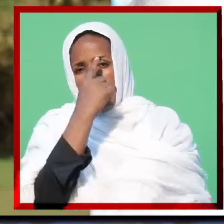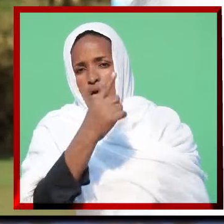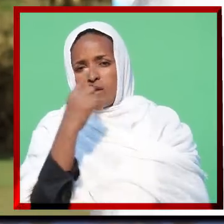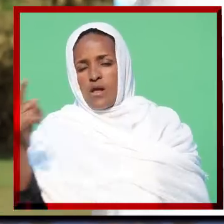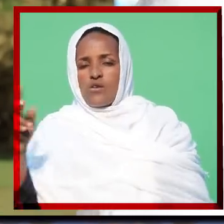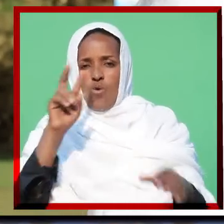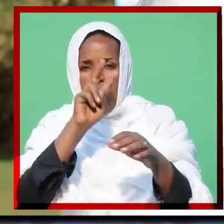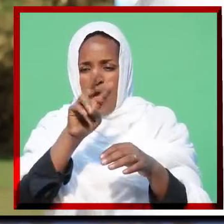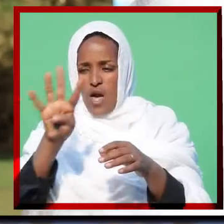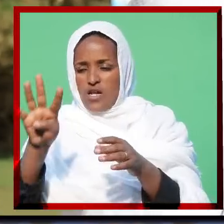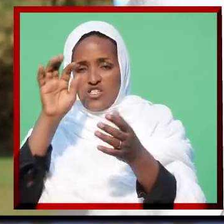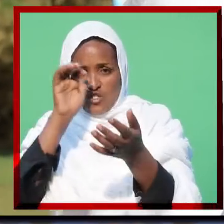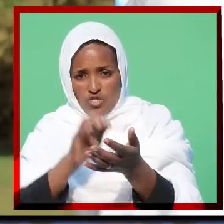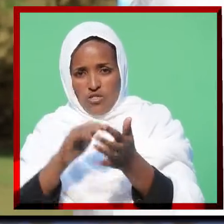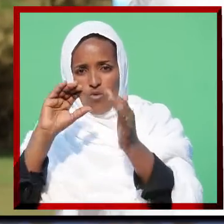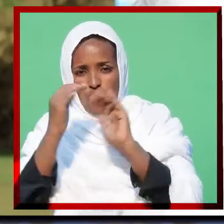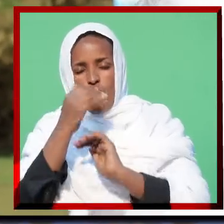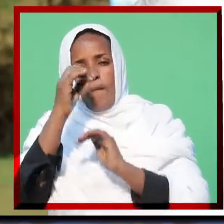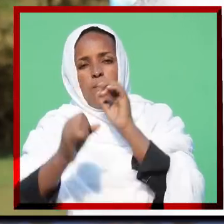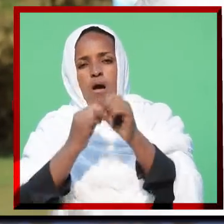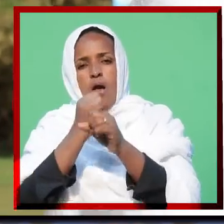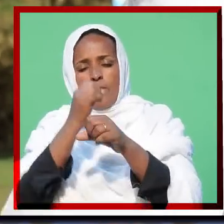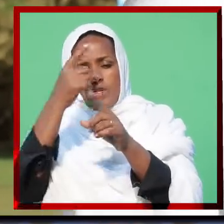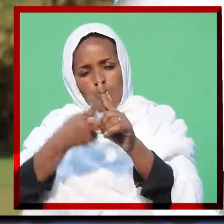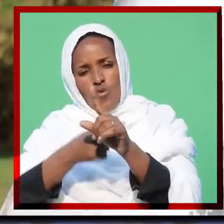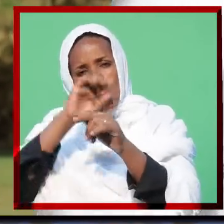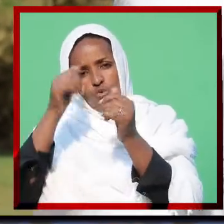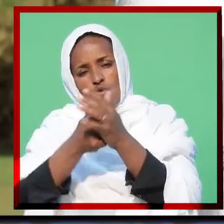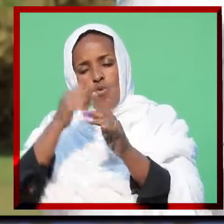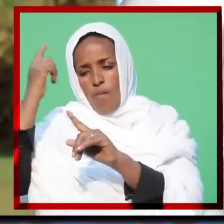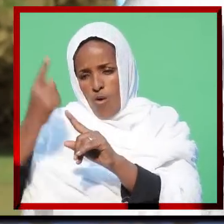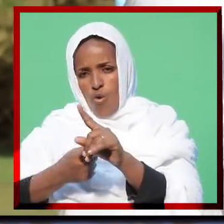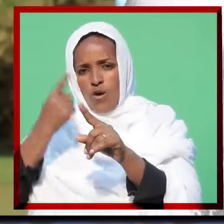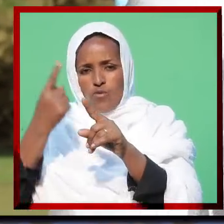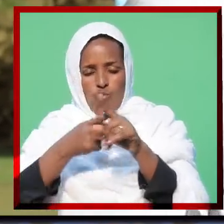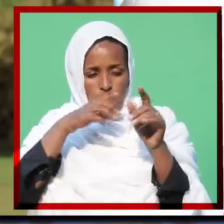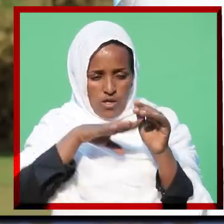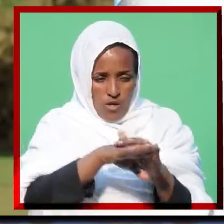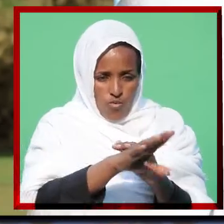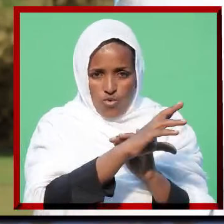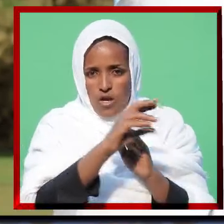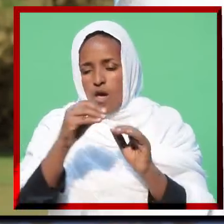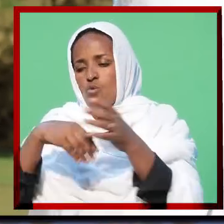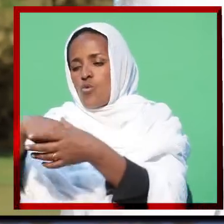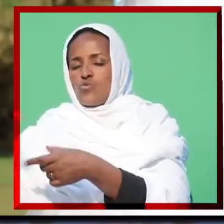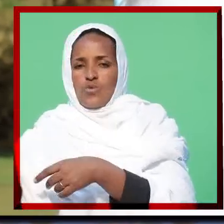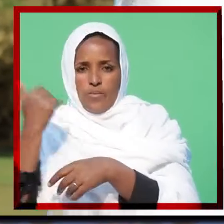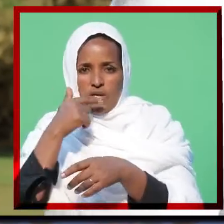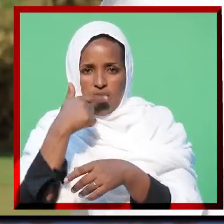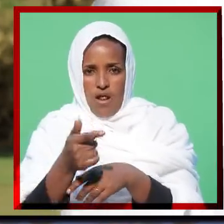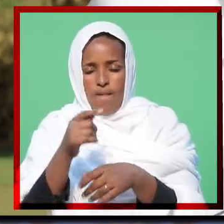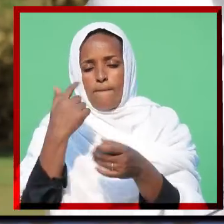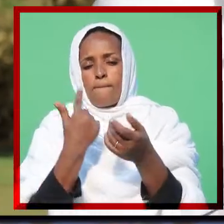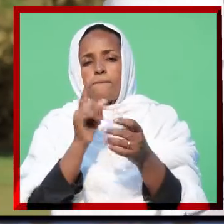እያንዳንዳቸው 24 ሺህ ሆነው በአመቱ ወራት ሁሉ በየወሩ ይገቡና ይወጡ ነበር ይላል ስለዚህ